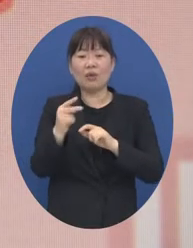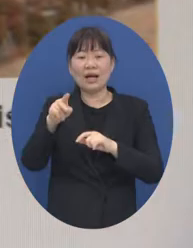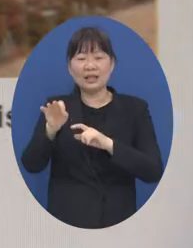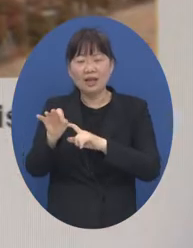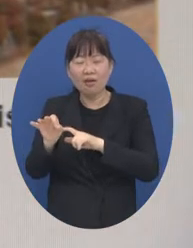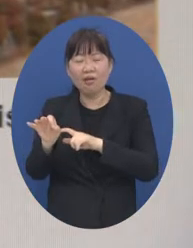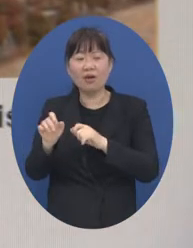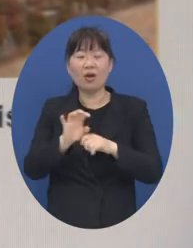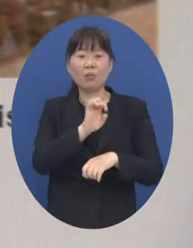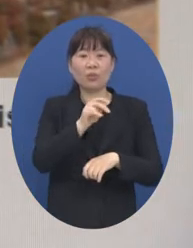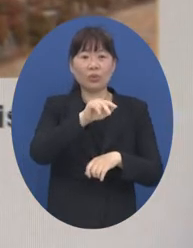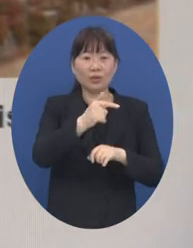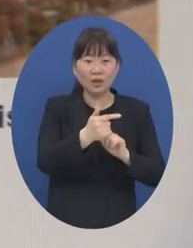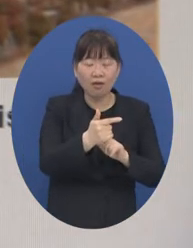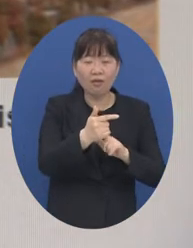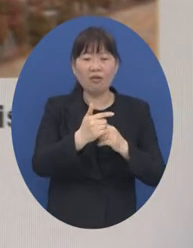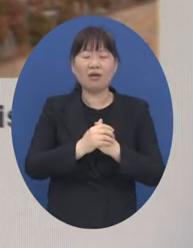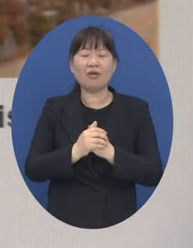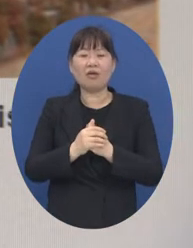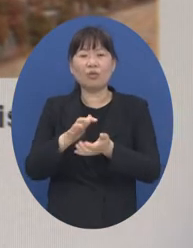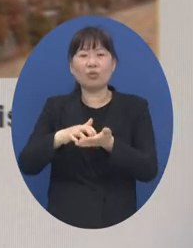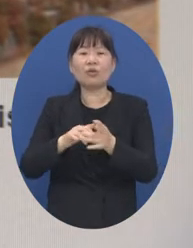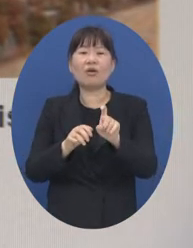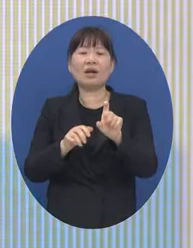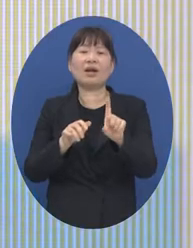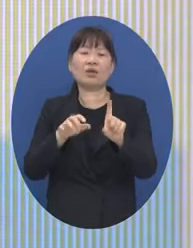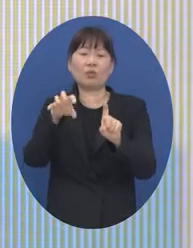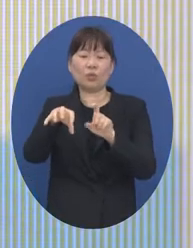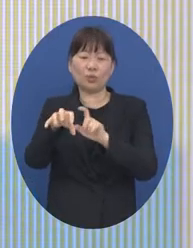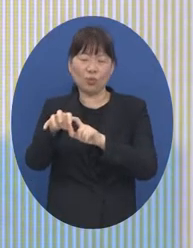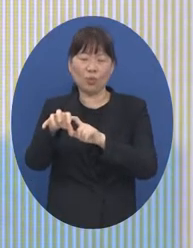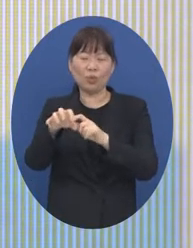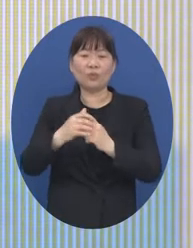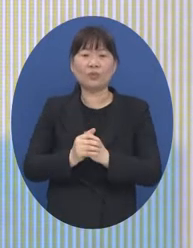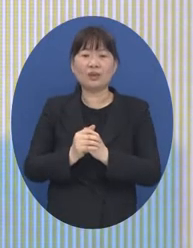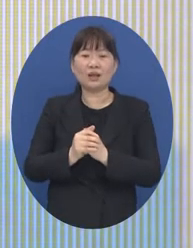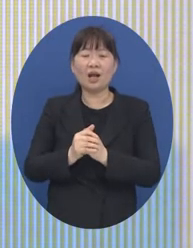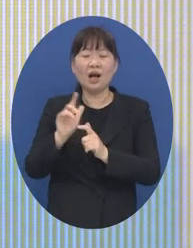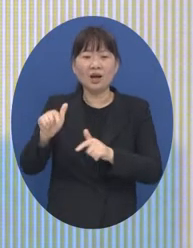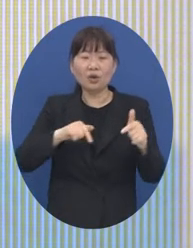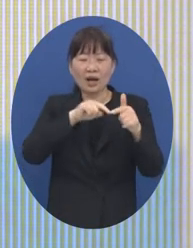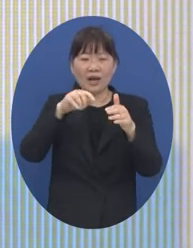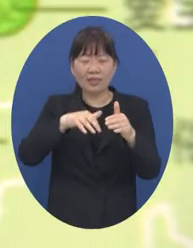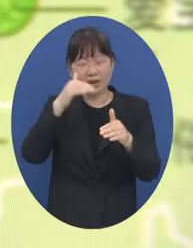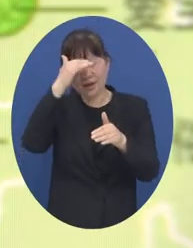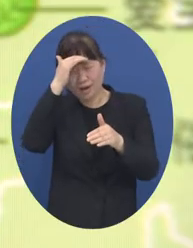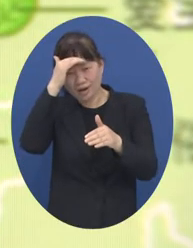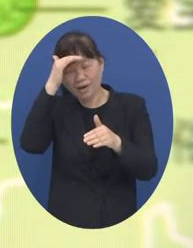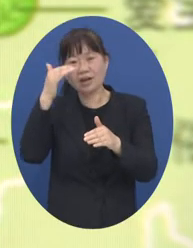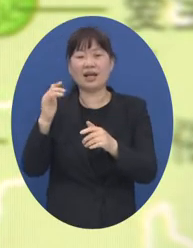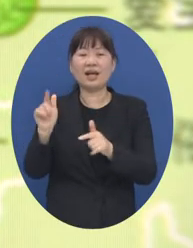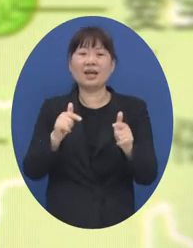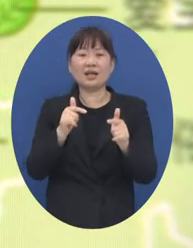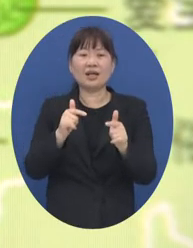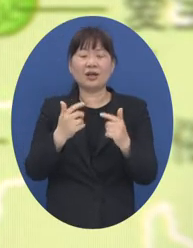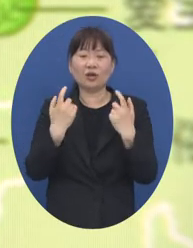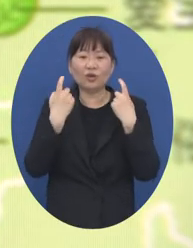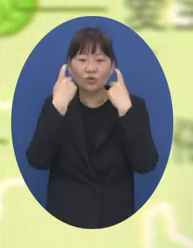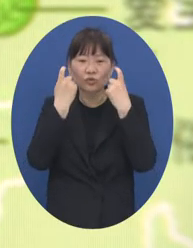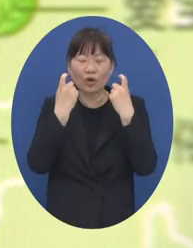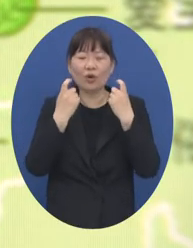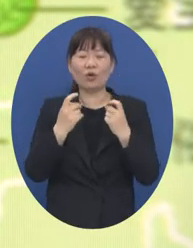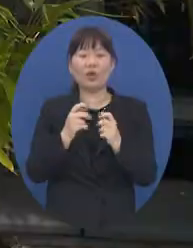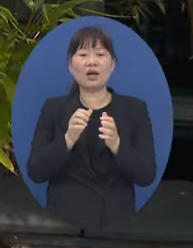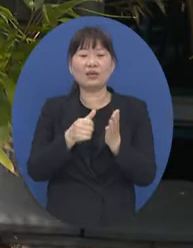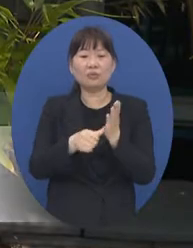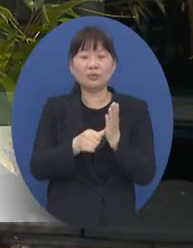화성요트, 포천 허브 아일랜드 등총 11곳. 하루 안에 경기도 곳곳을 돌아볼 수 있는 일일 투어 상품도 8개가 준비되어